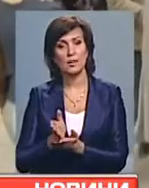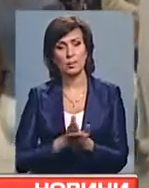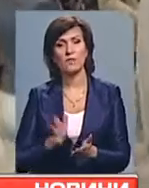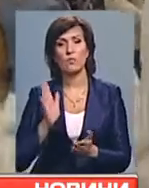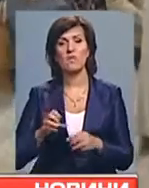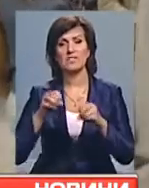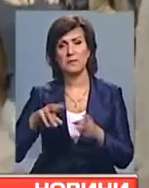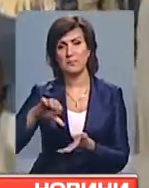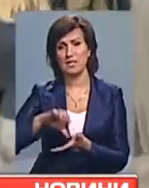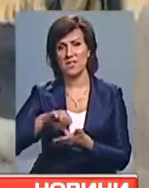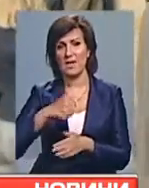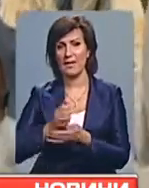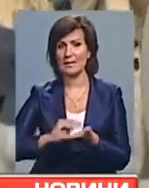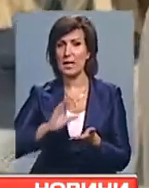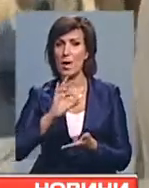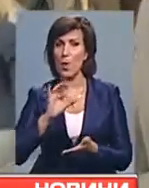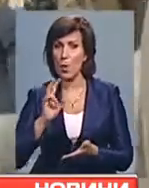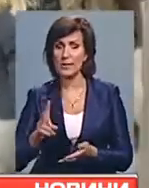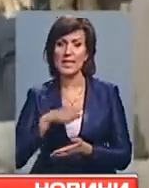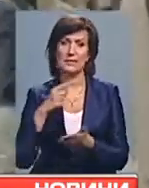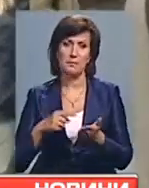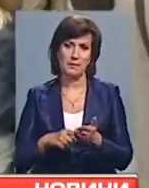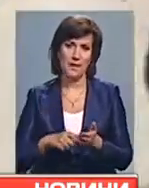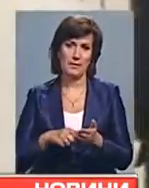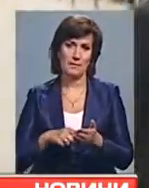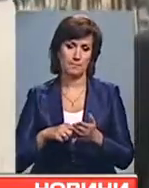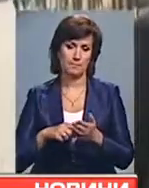посади і був спецпредставником генсека ООН із питань клімату.